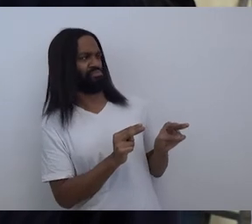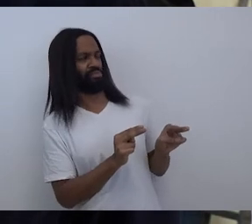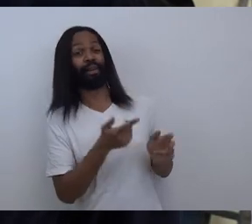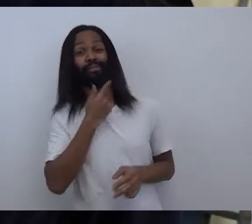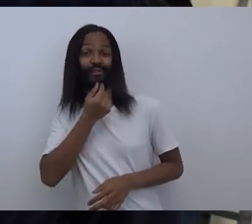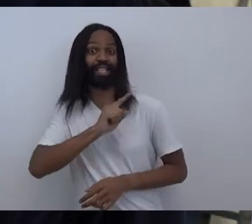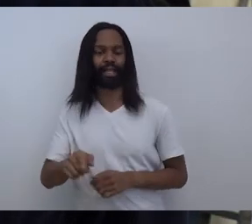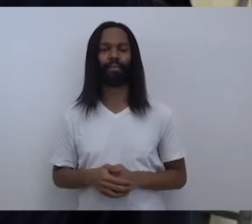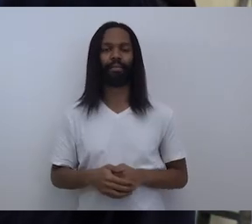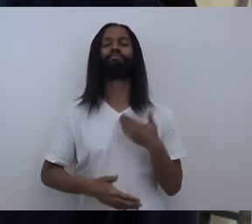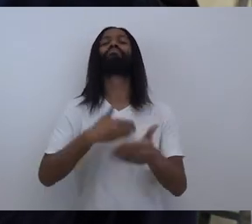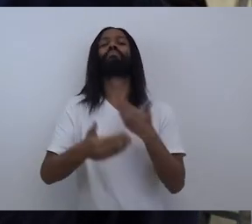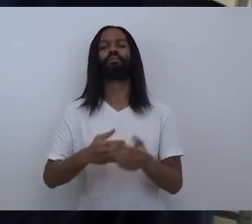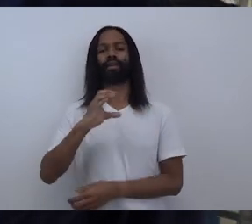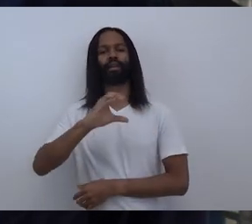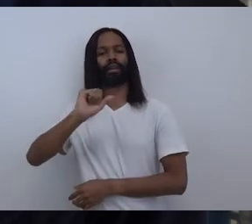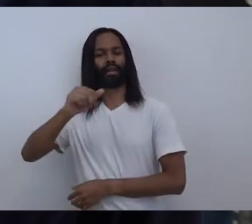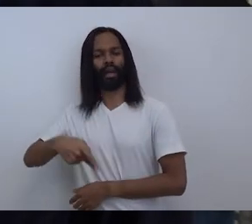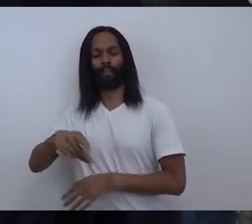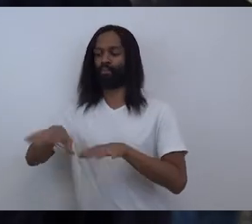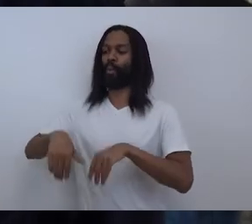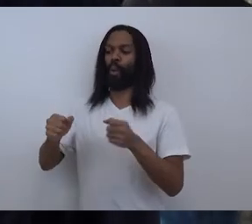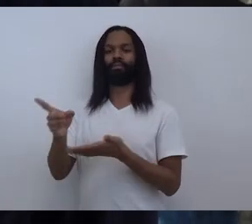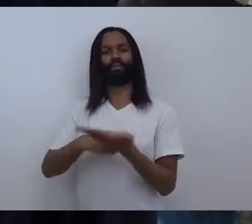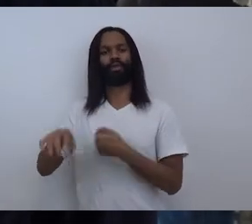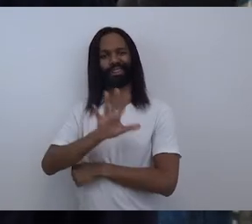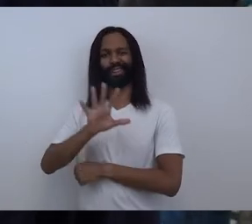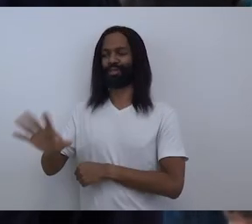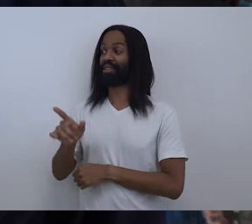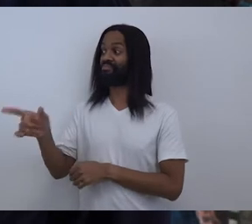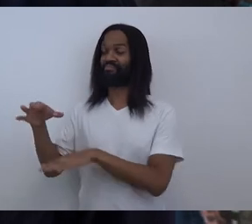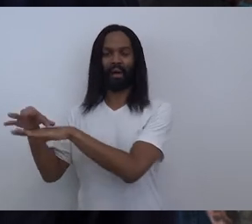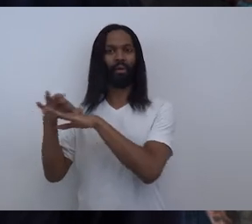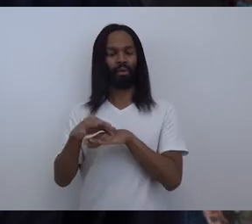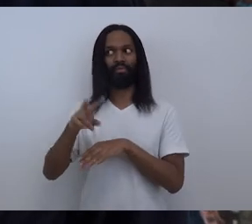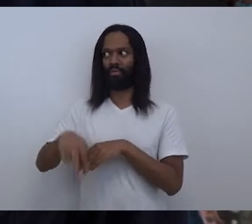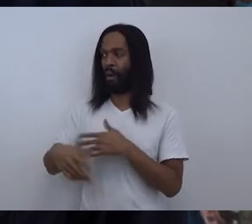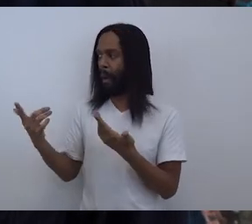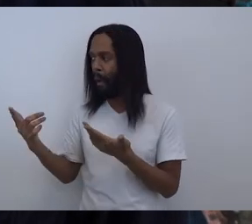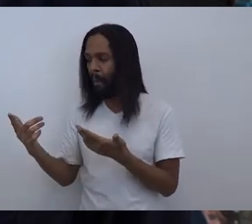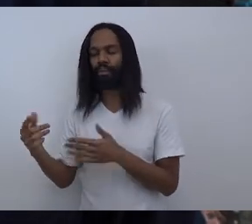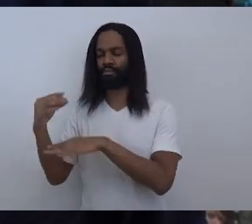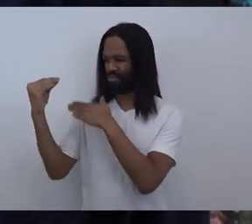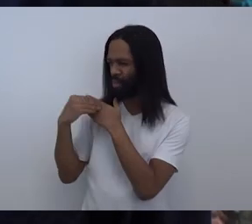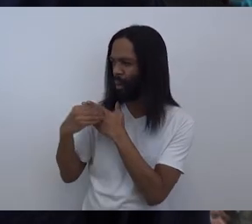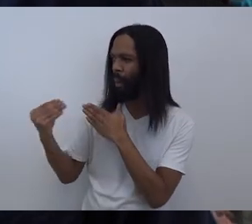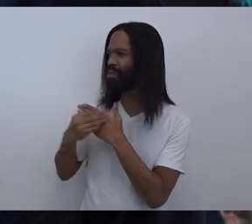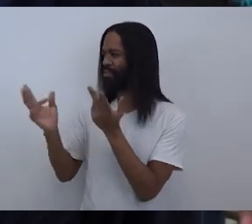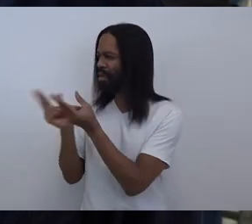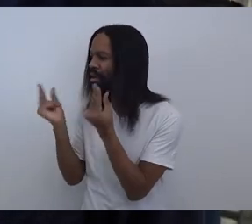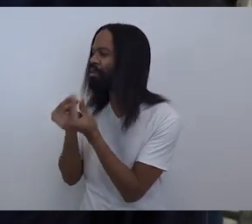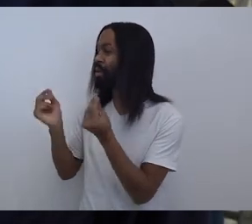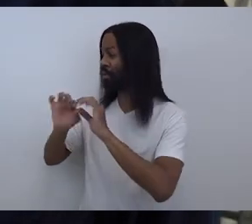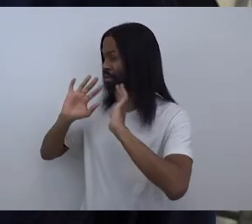entreprises. Donc du coup, après, j'ai été suivi par Cap emploi Meuse. Ils m'ont bien guidé dans mes choix, ils